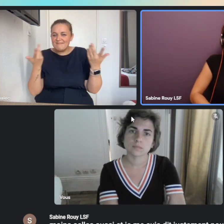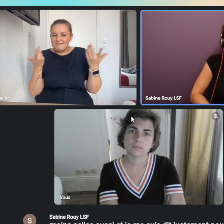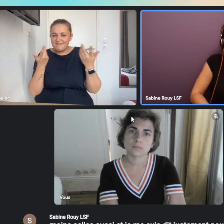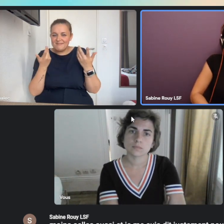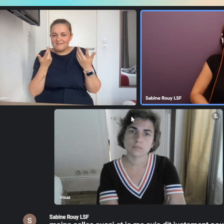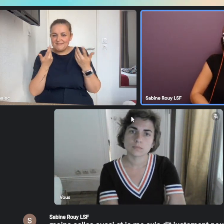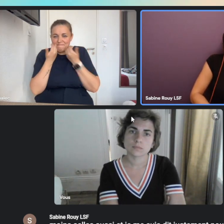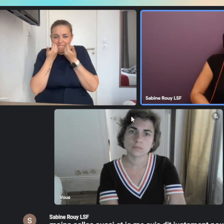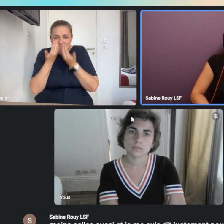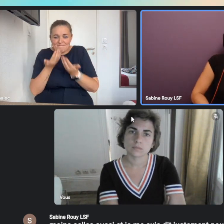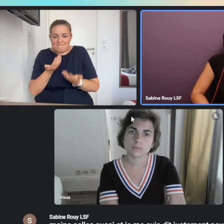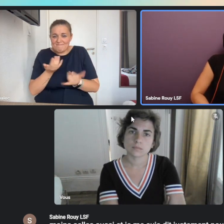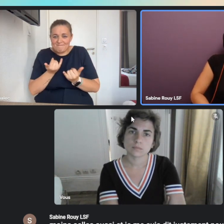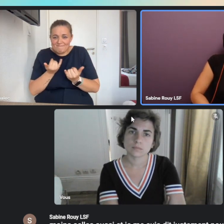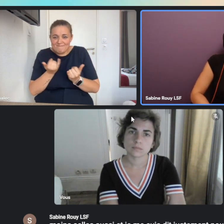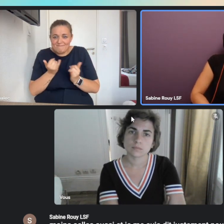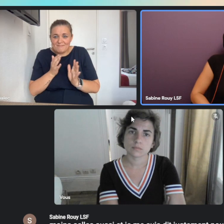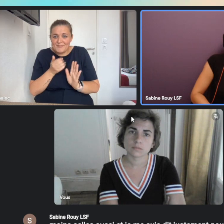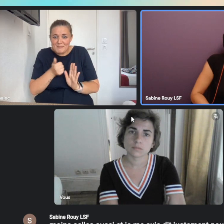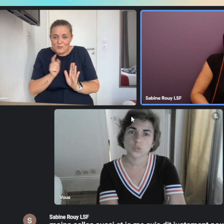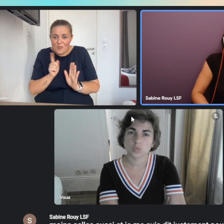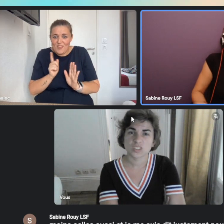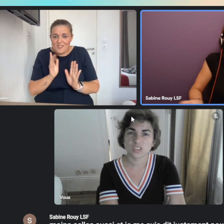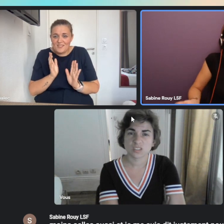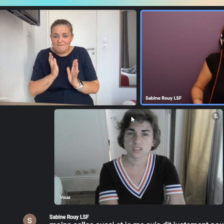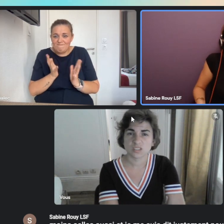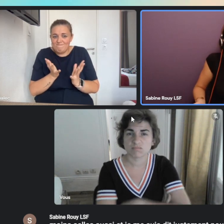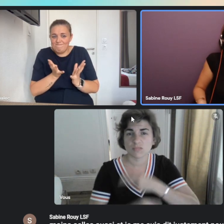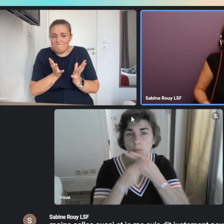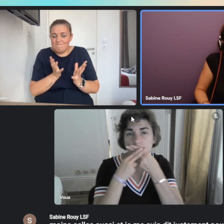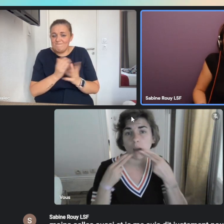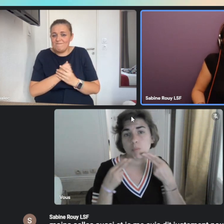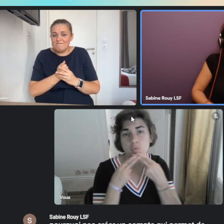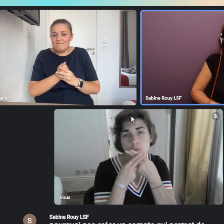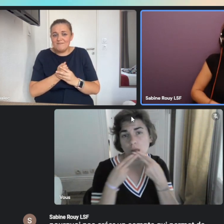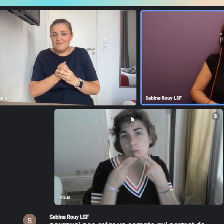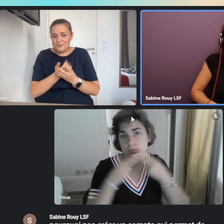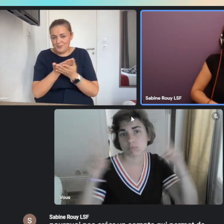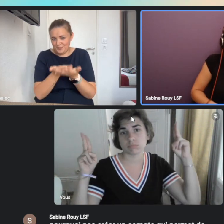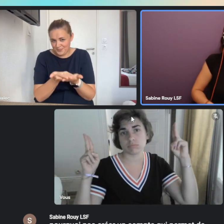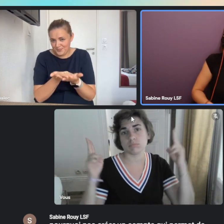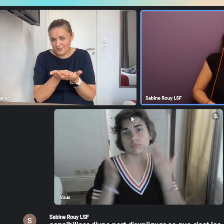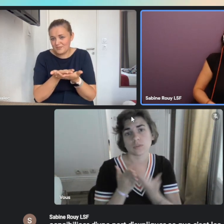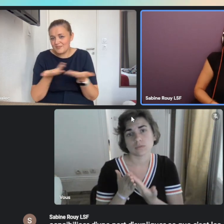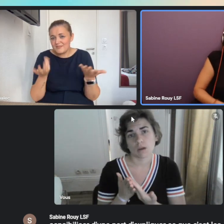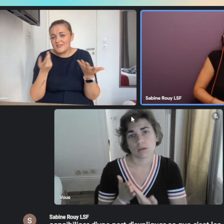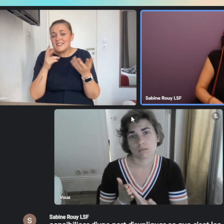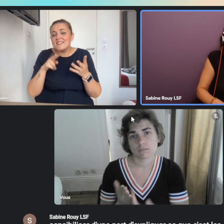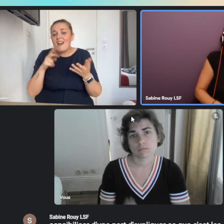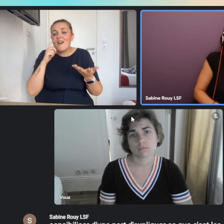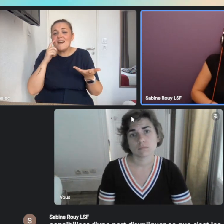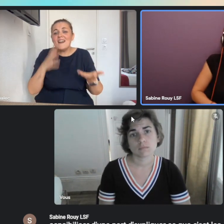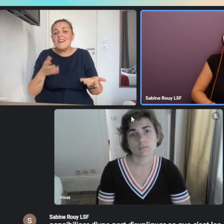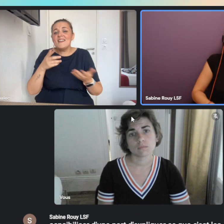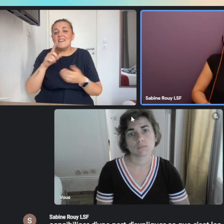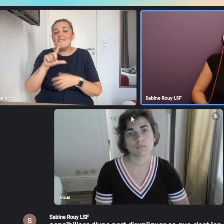et donner, bah, signifier que voilà, vous êtes pas tout seul, il y a pas à avoir honte. En fait, c'est lever un